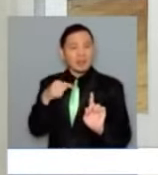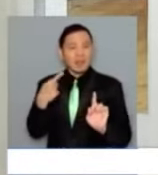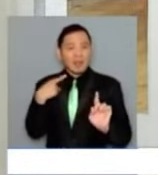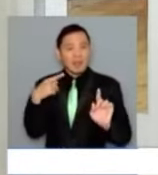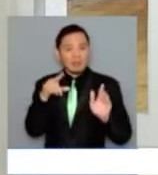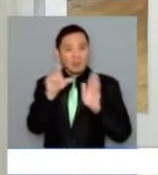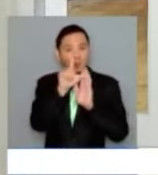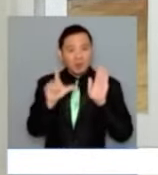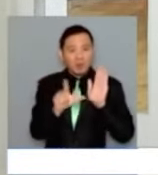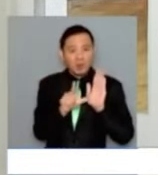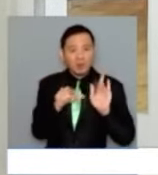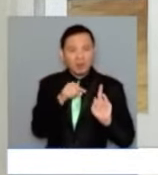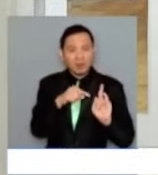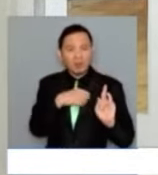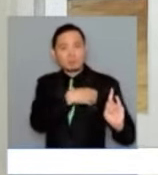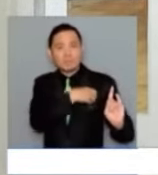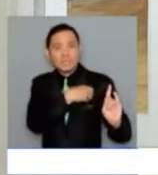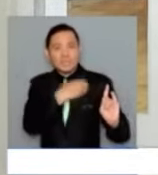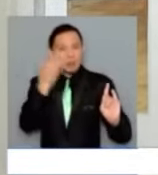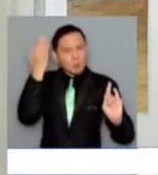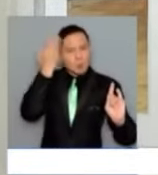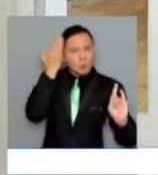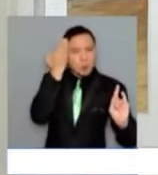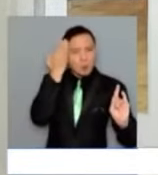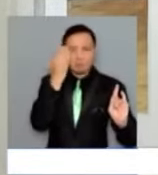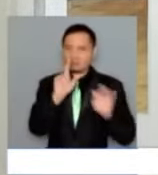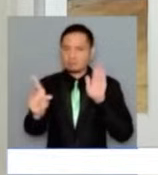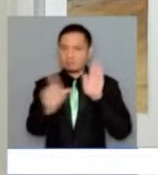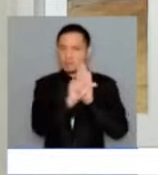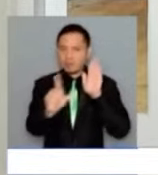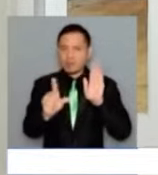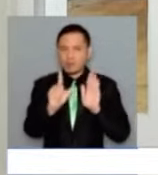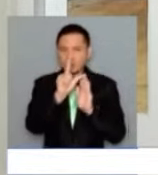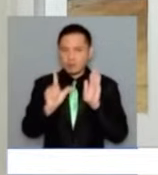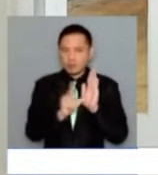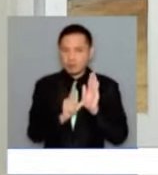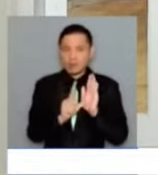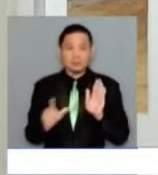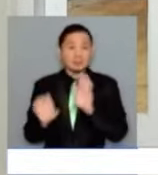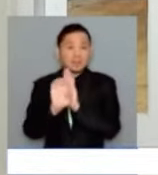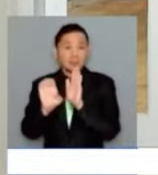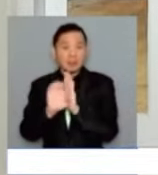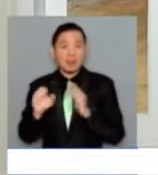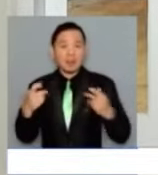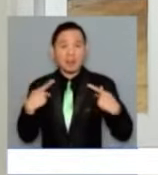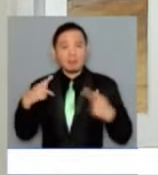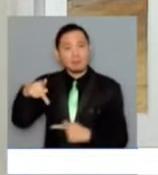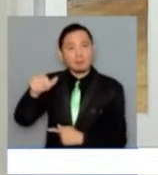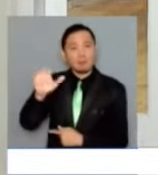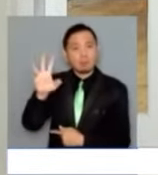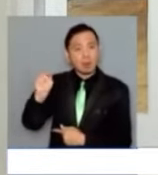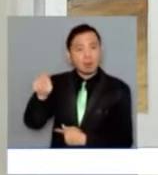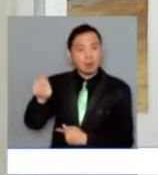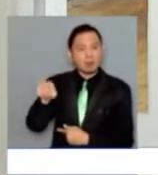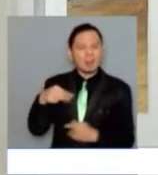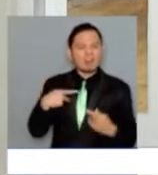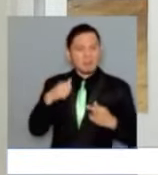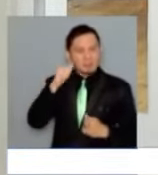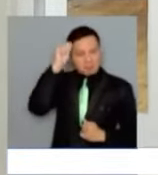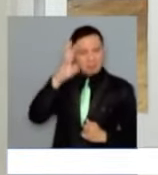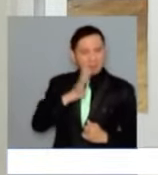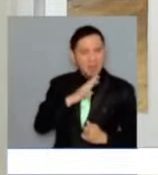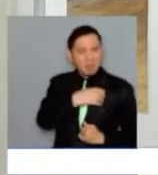uniform ng pulis ang nang-hold up ng isang sanglaan. Pero ayon sa pulisya, hindi nila kabaro ang mga lalaking ito. Yan